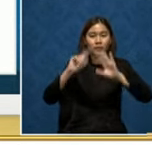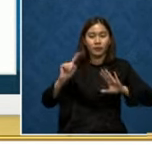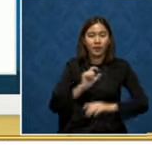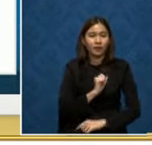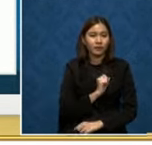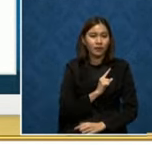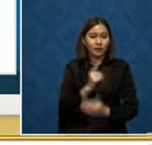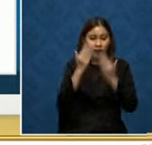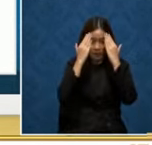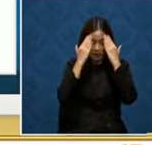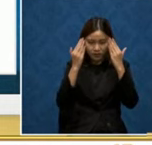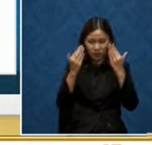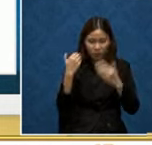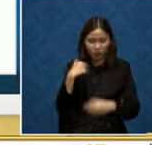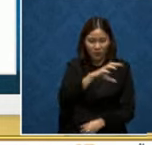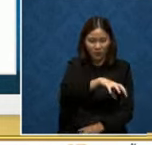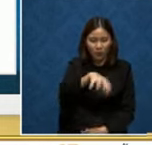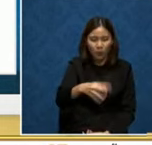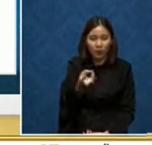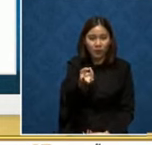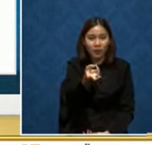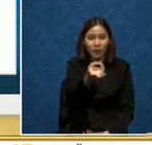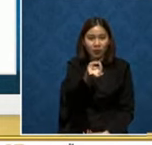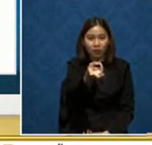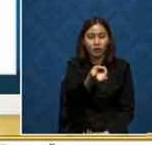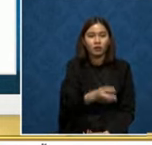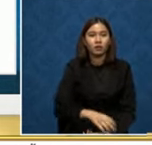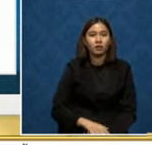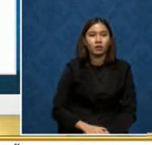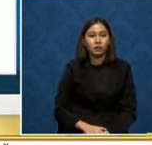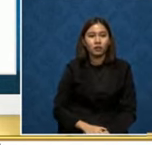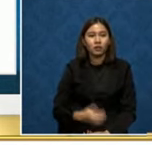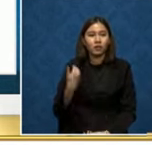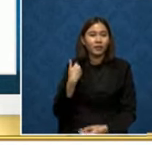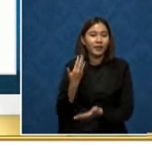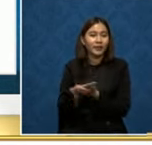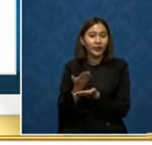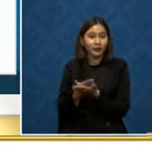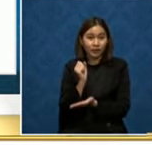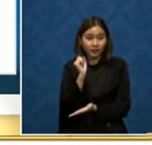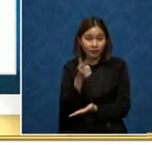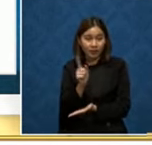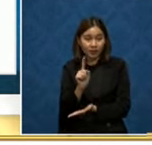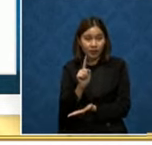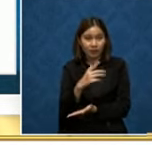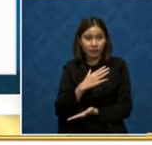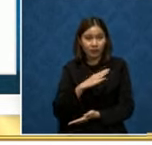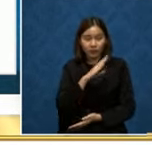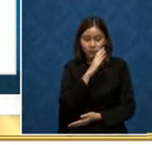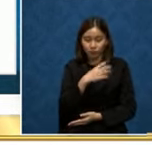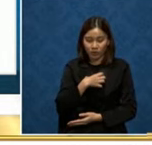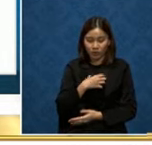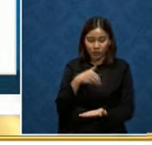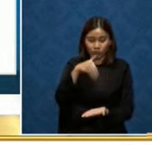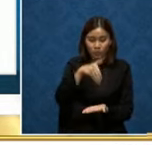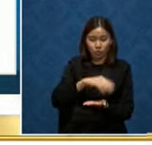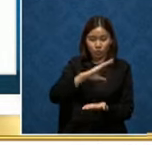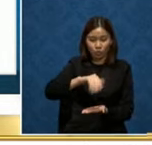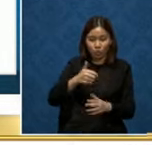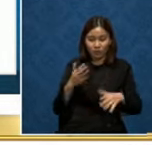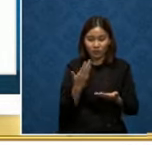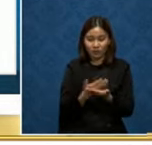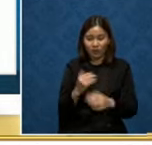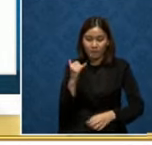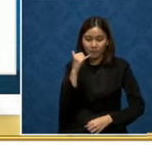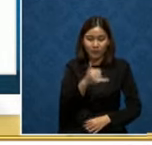ศาษณาอสลามมจำนวน้มากแล้วต้องมีคาที่จายในการที่จะเก้าสูมบำบัดประมาณ 3,